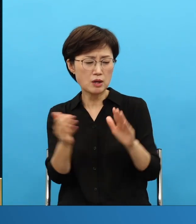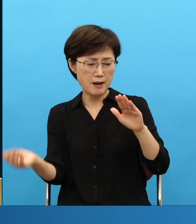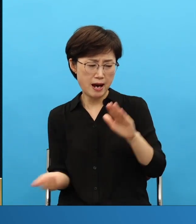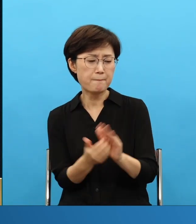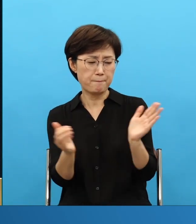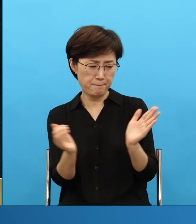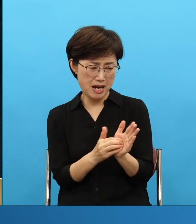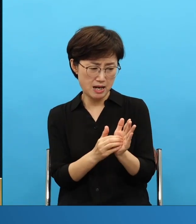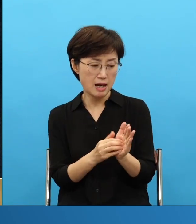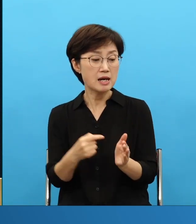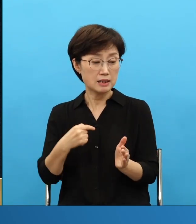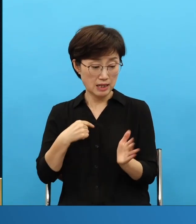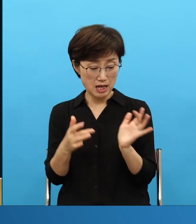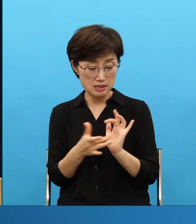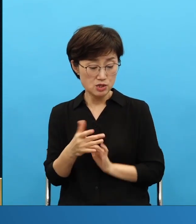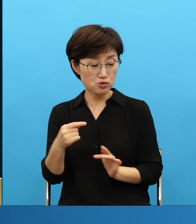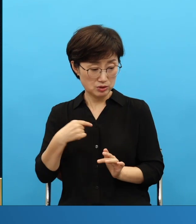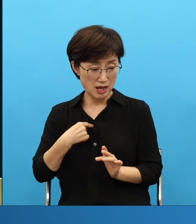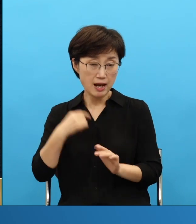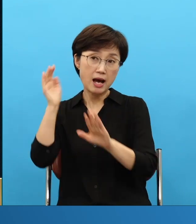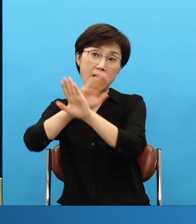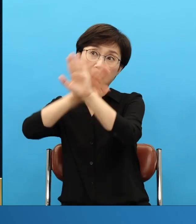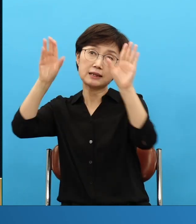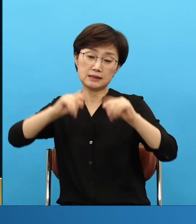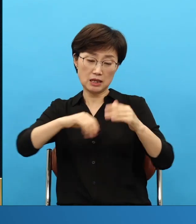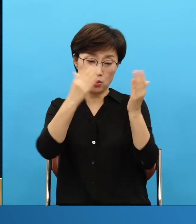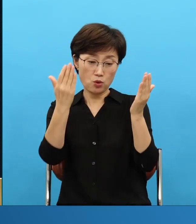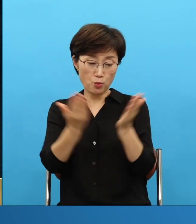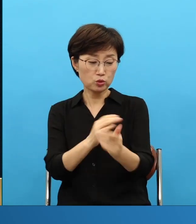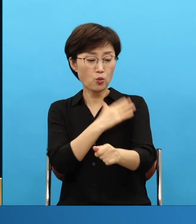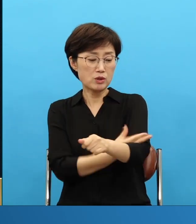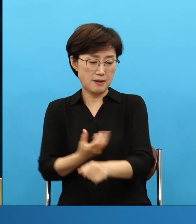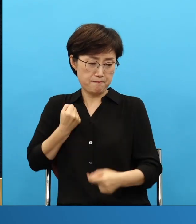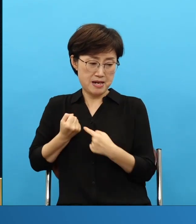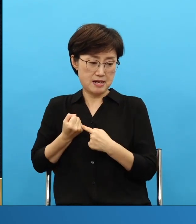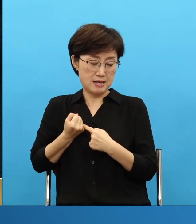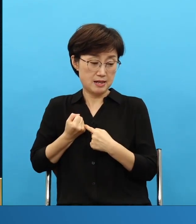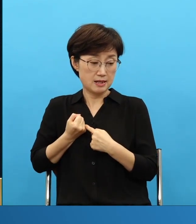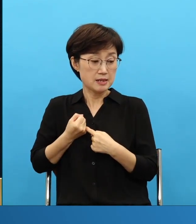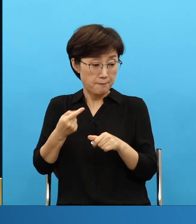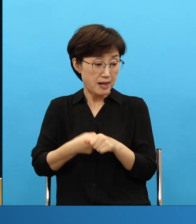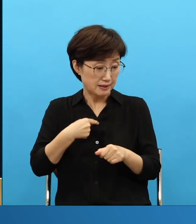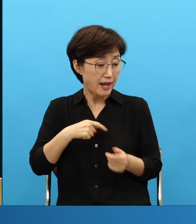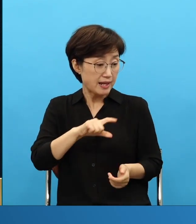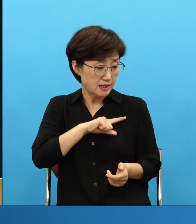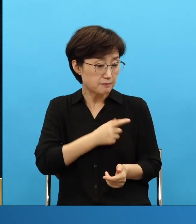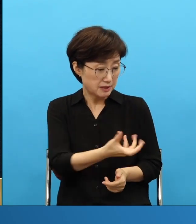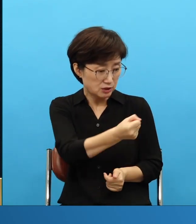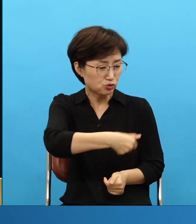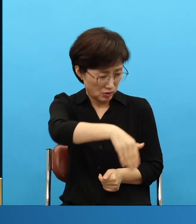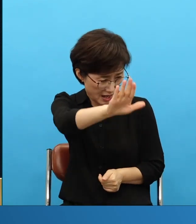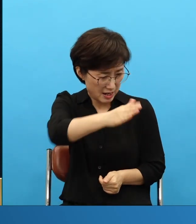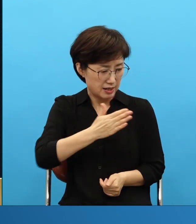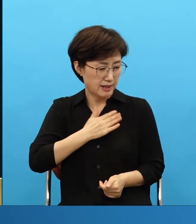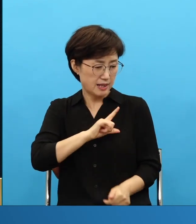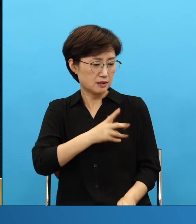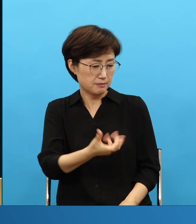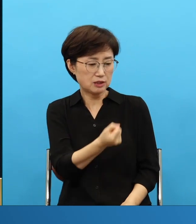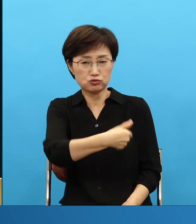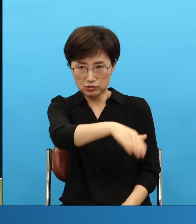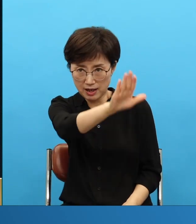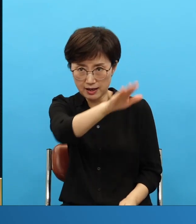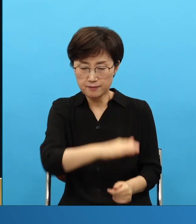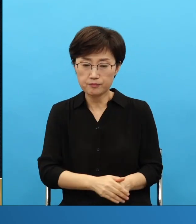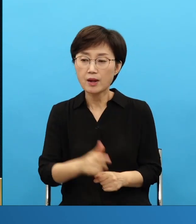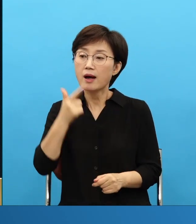땅의 모든 권세를 가졌으니까 내 이름으로 가라. And because I have all authority in heaven and on earth, now go in my name, he says.